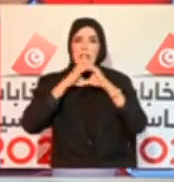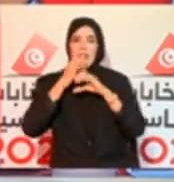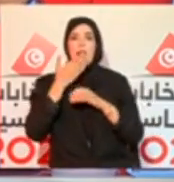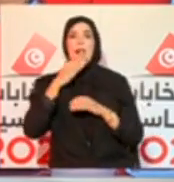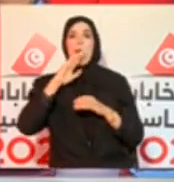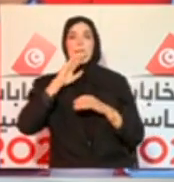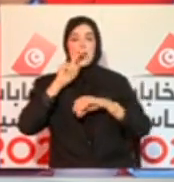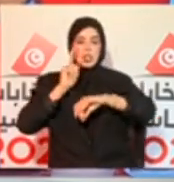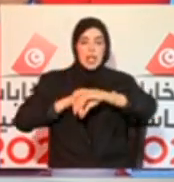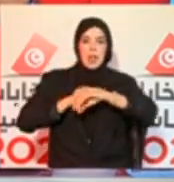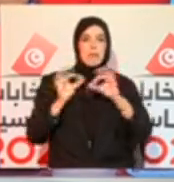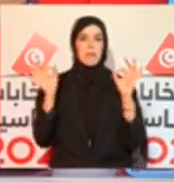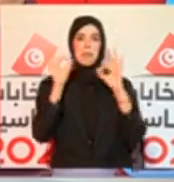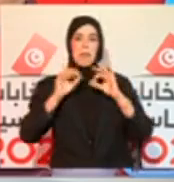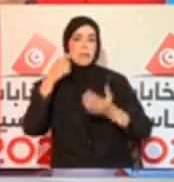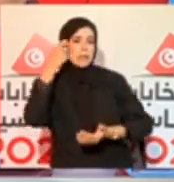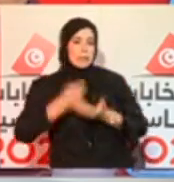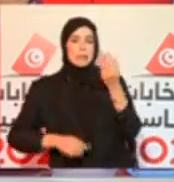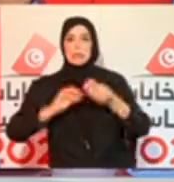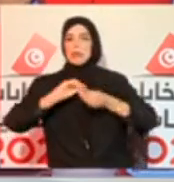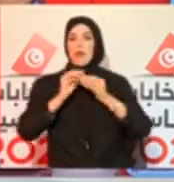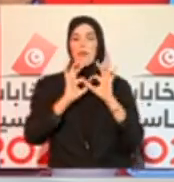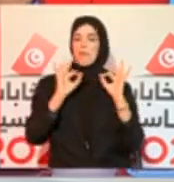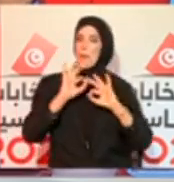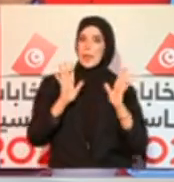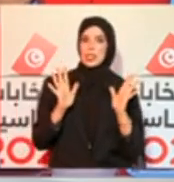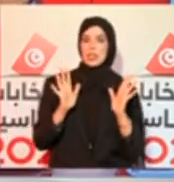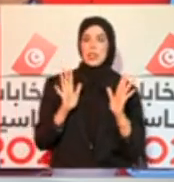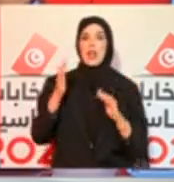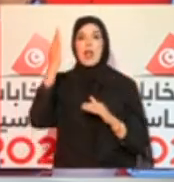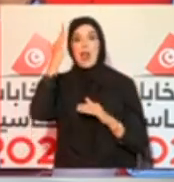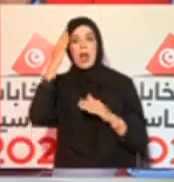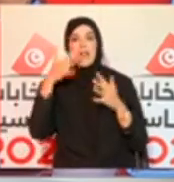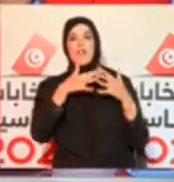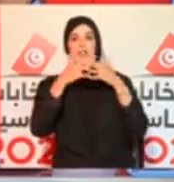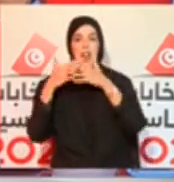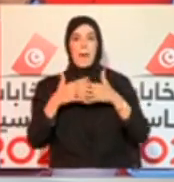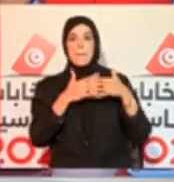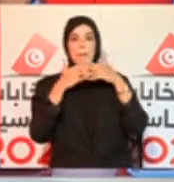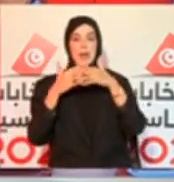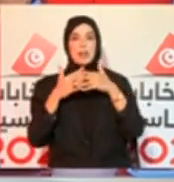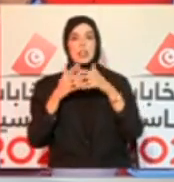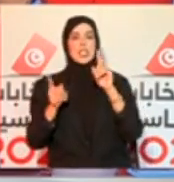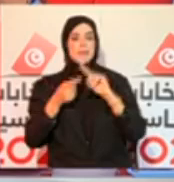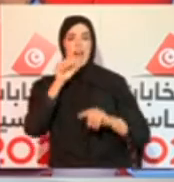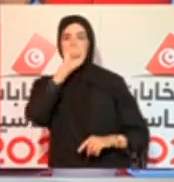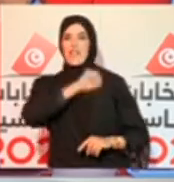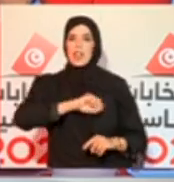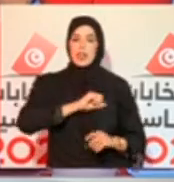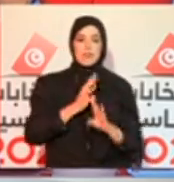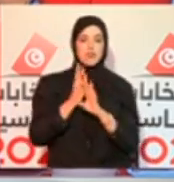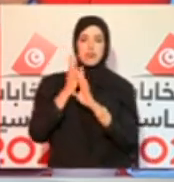حدود هذه الساعه ما فماش خروقات كبيره نعرف في الامريكيات وخاصه في كندا الالتزام